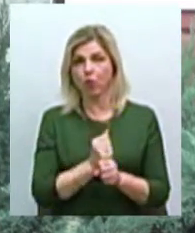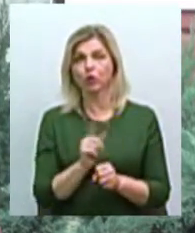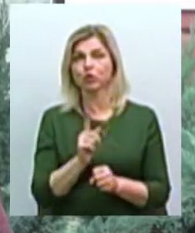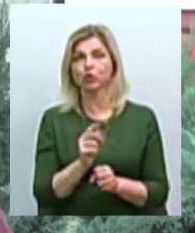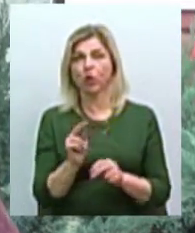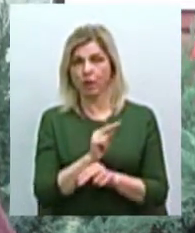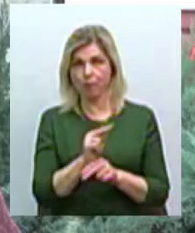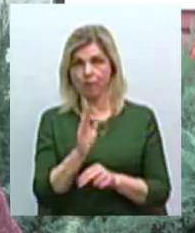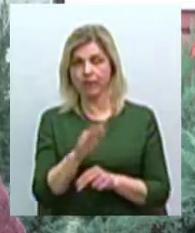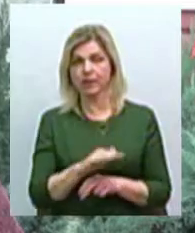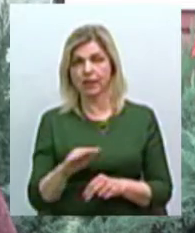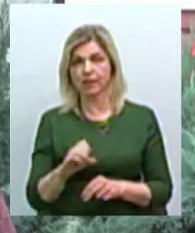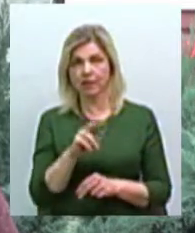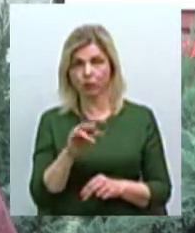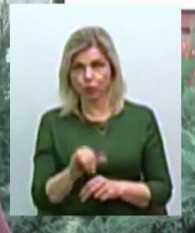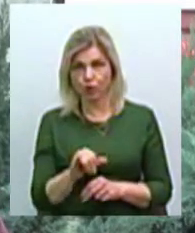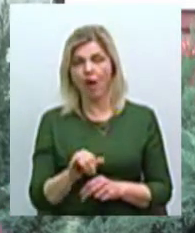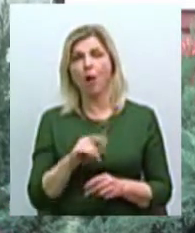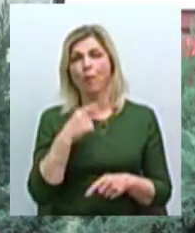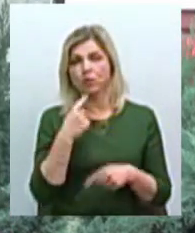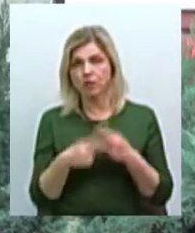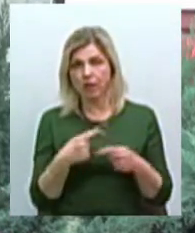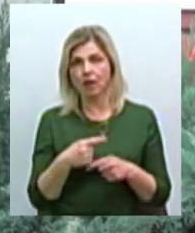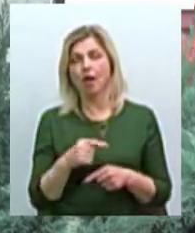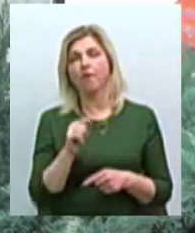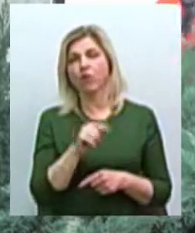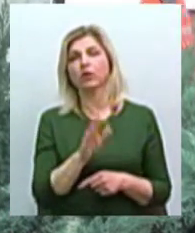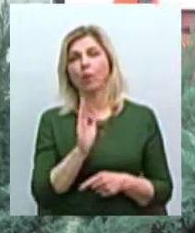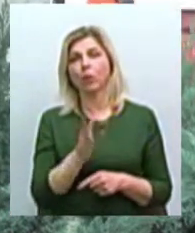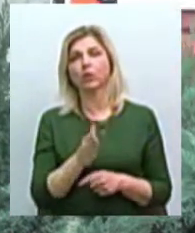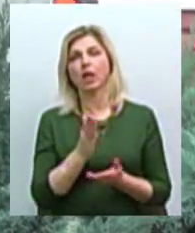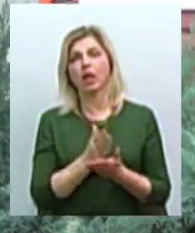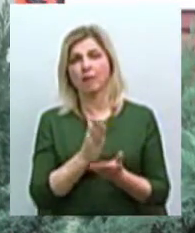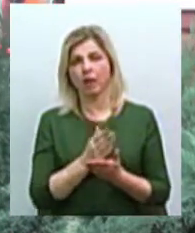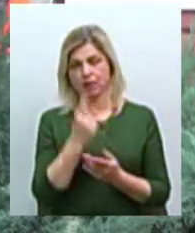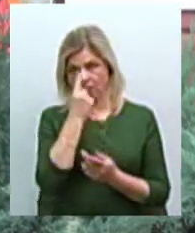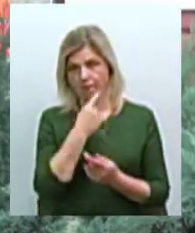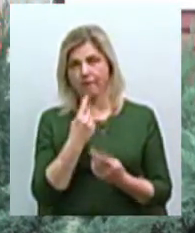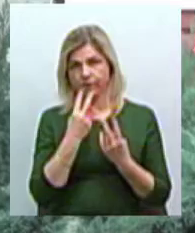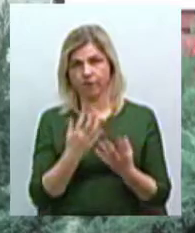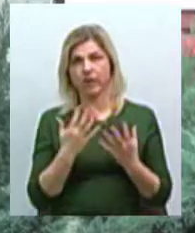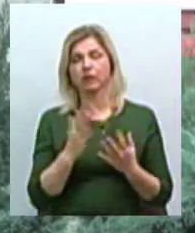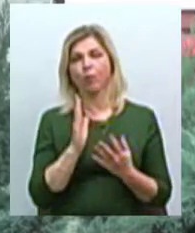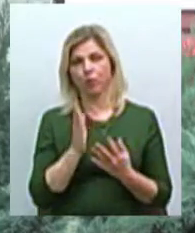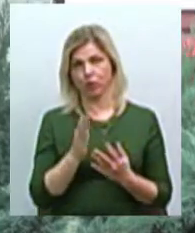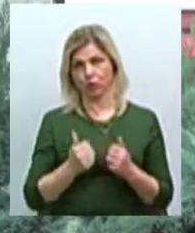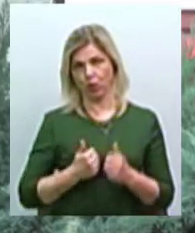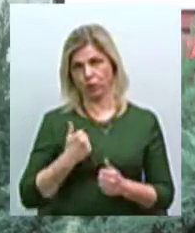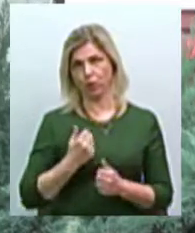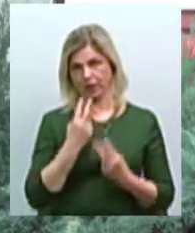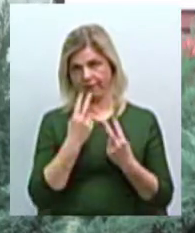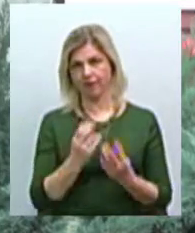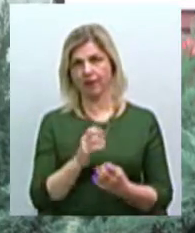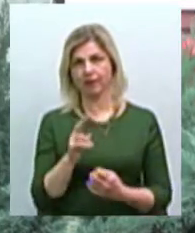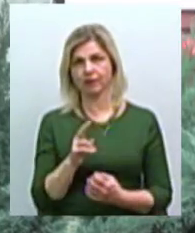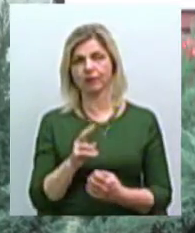нас постійно, вона ще буде мати і зовнішній вигляд. Дошкільний заклад буде достойний мати зовнішній